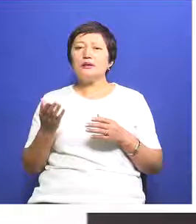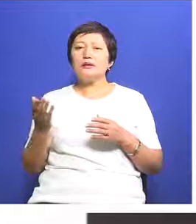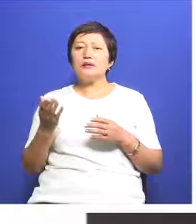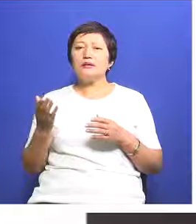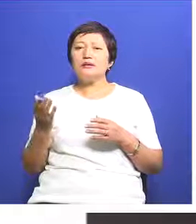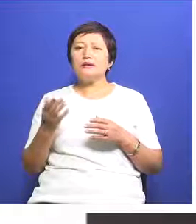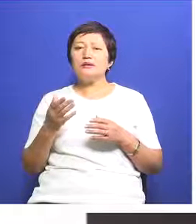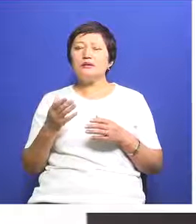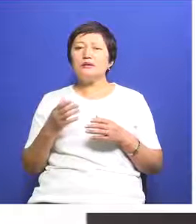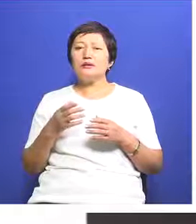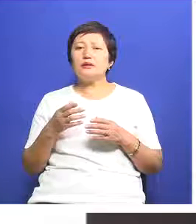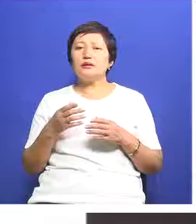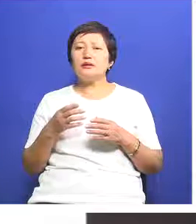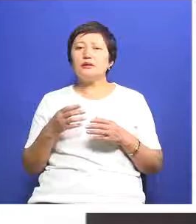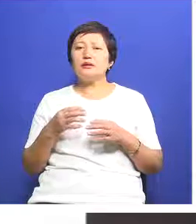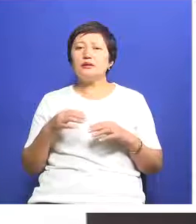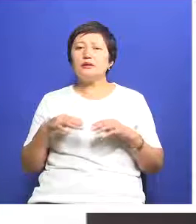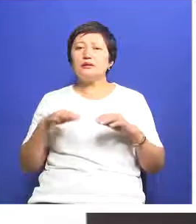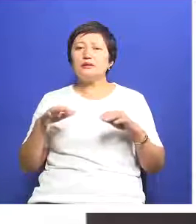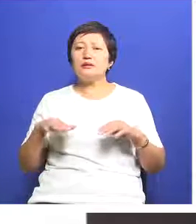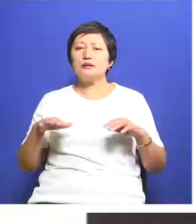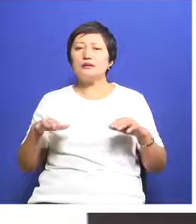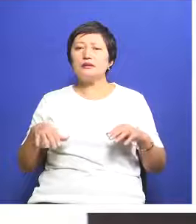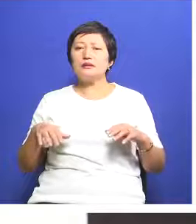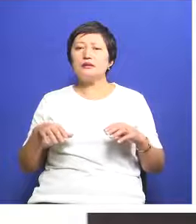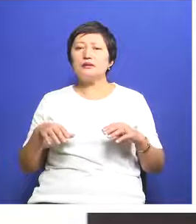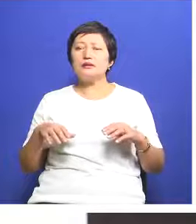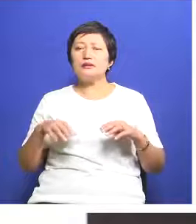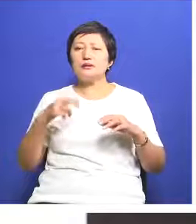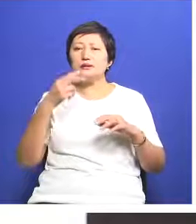Жақсы. Біз мүмкін садик жағын қарастырайық.